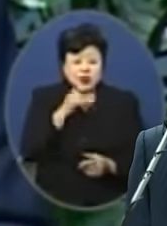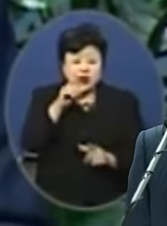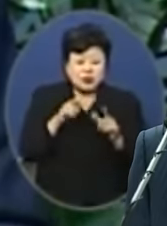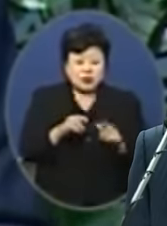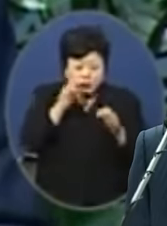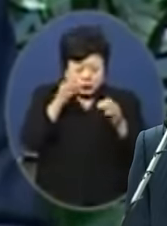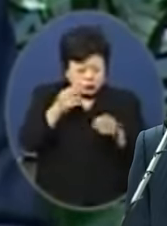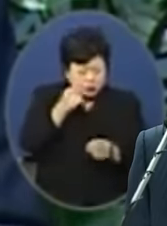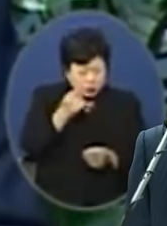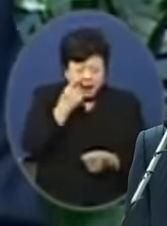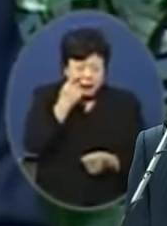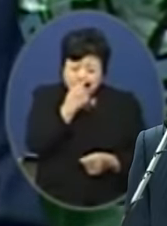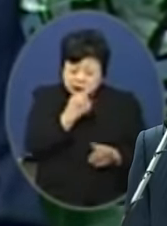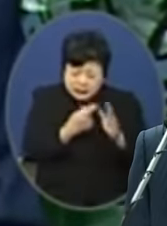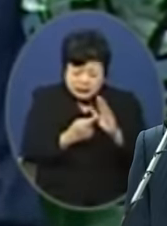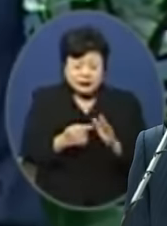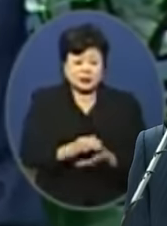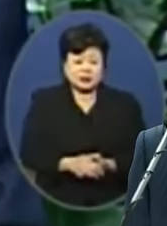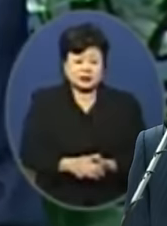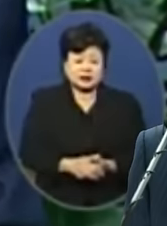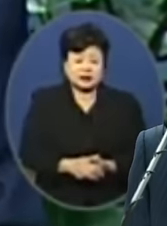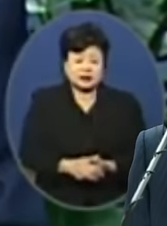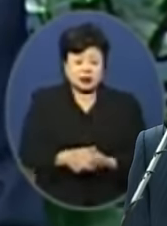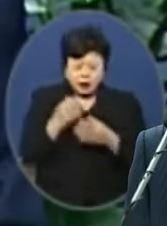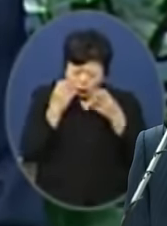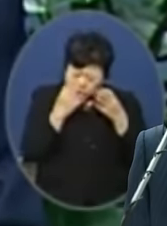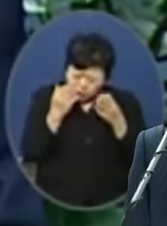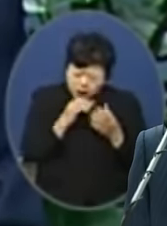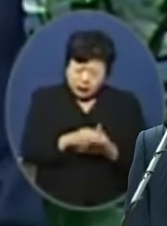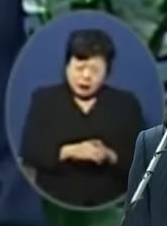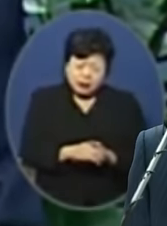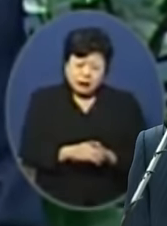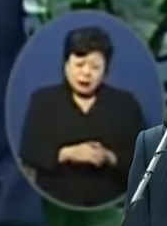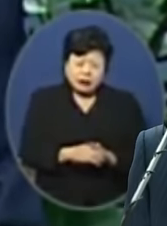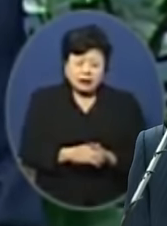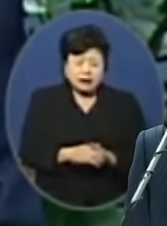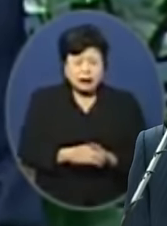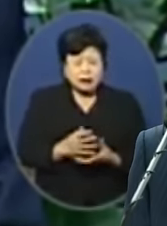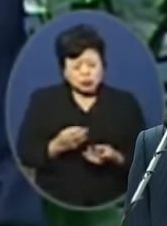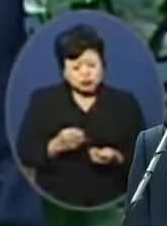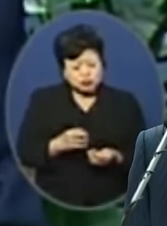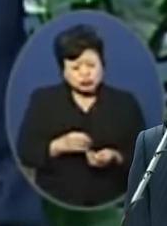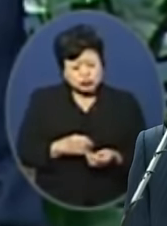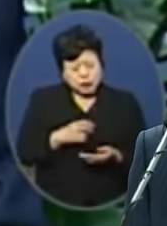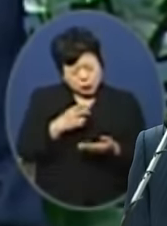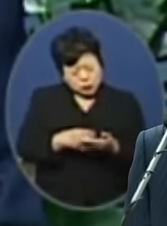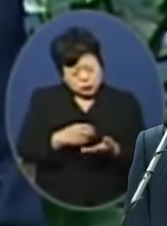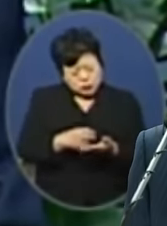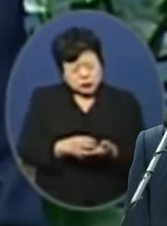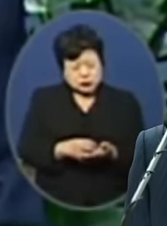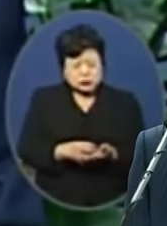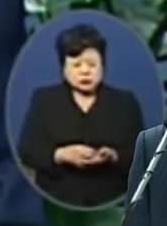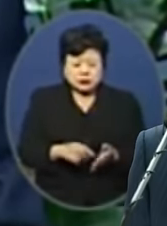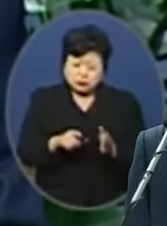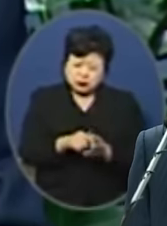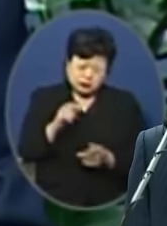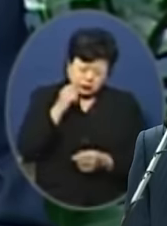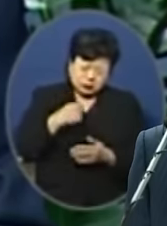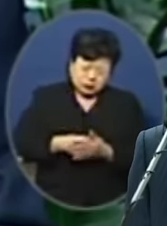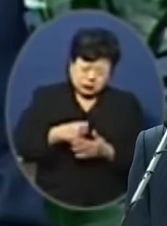실상이요 보지 못하는 것들의 증거라 하니까 너무 복잡해서 꼭 수학 공식 푸는 것 같아서 어떻게 믿느냐 탄식을